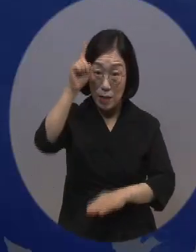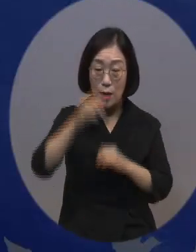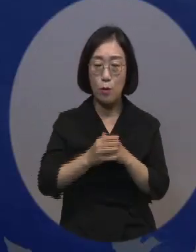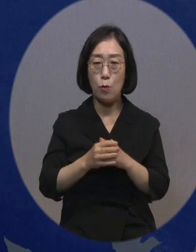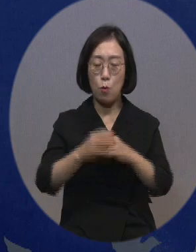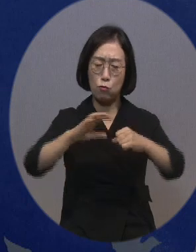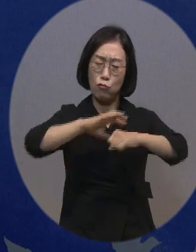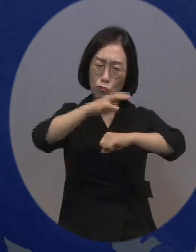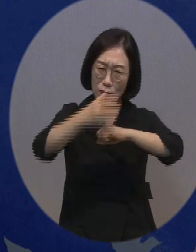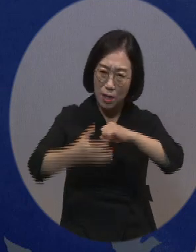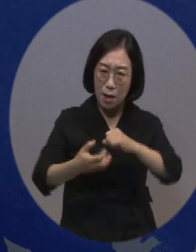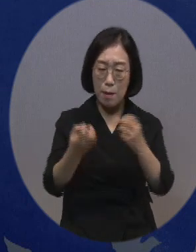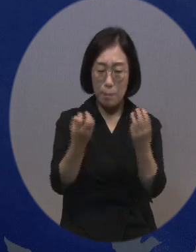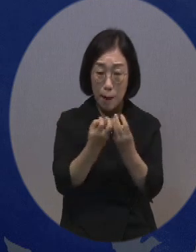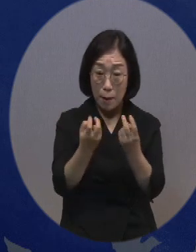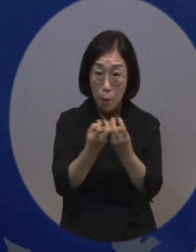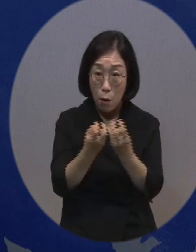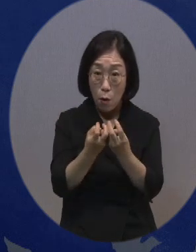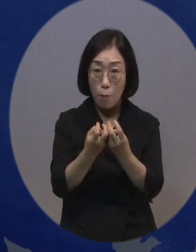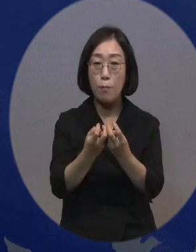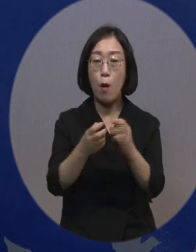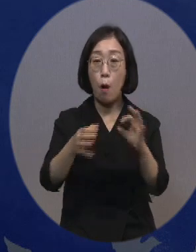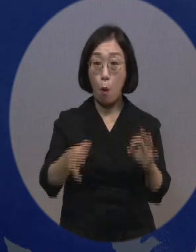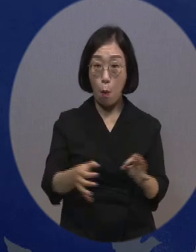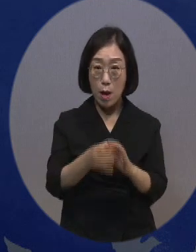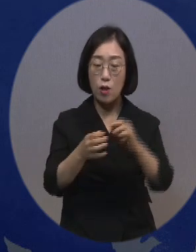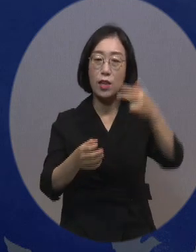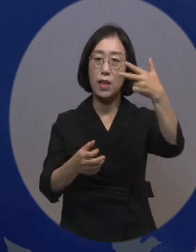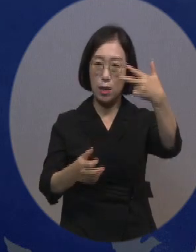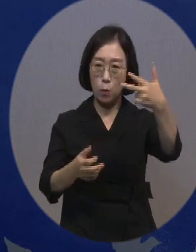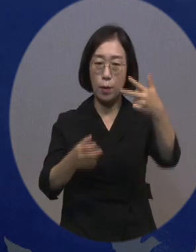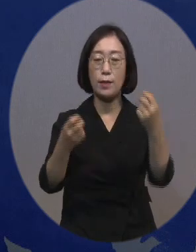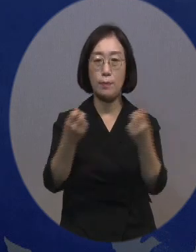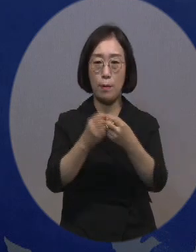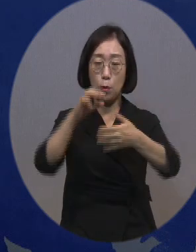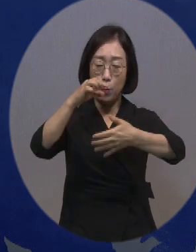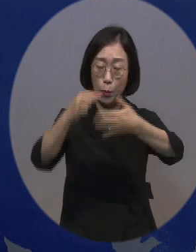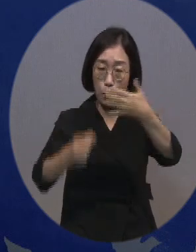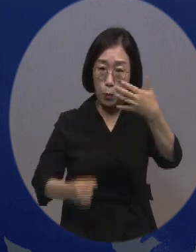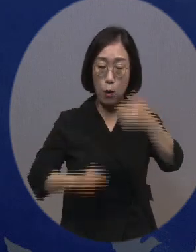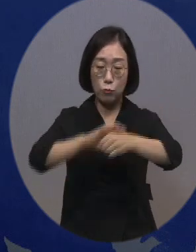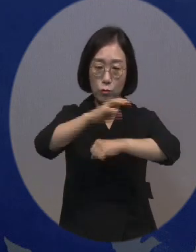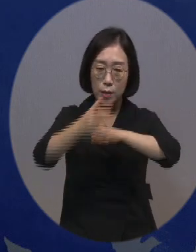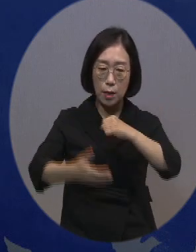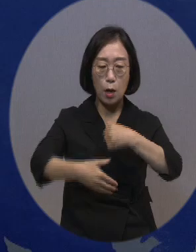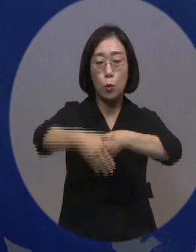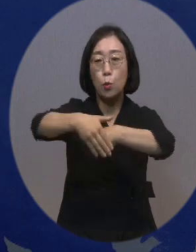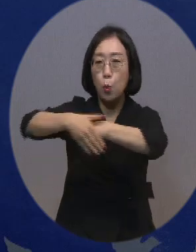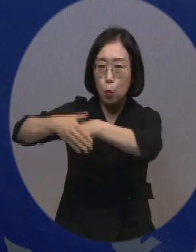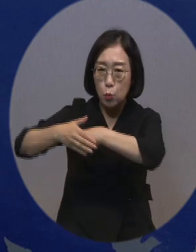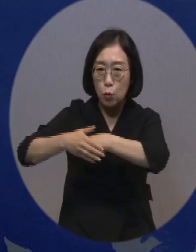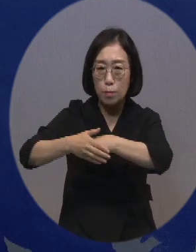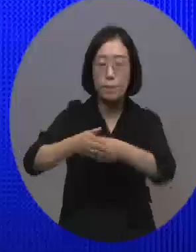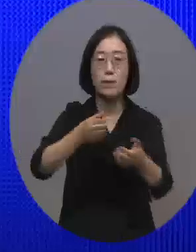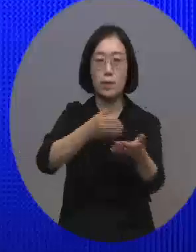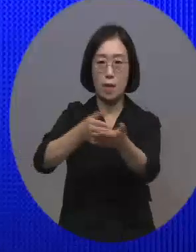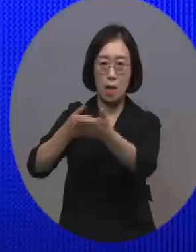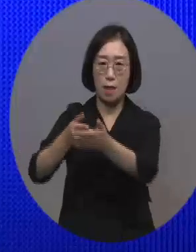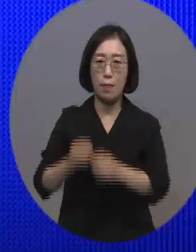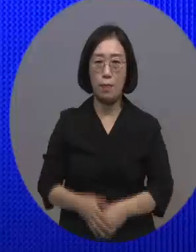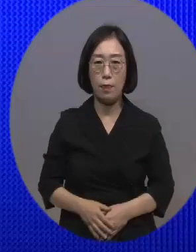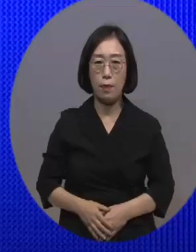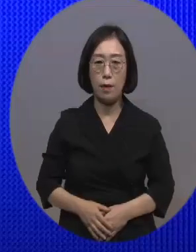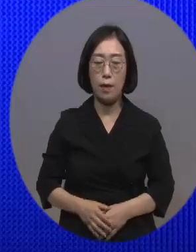설정했는데요. 이를 이룰 수 있는 7가지 실행 계획을 마련하고 국제사회의 통일 지지를 확보할 방법을 명시합니다.